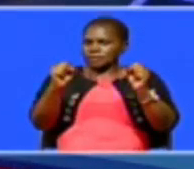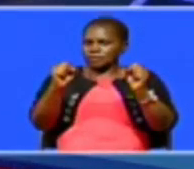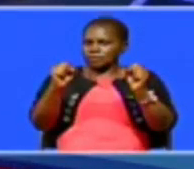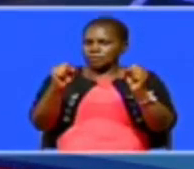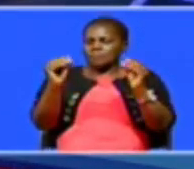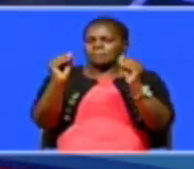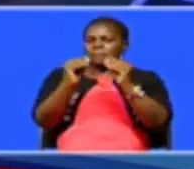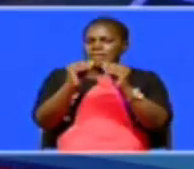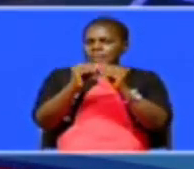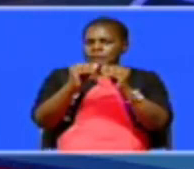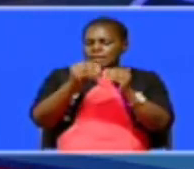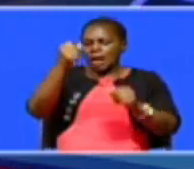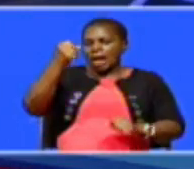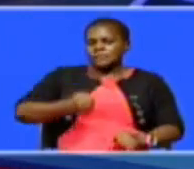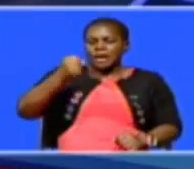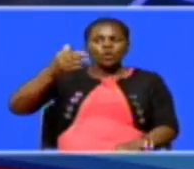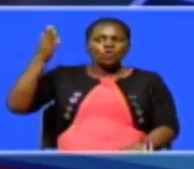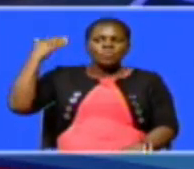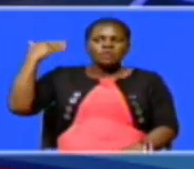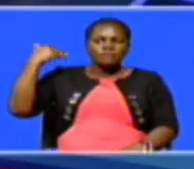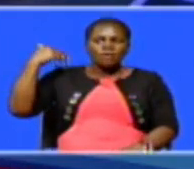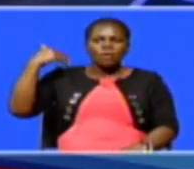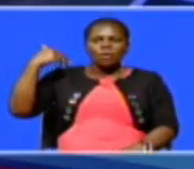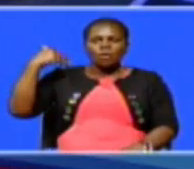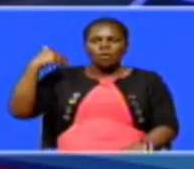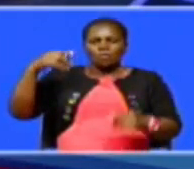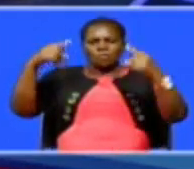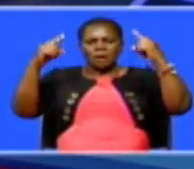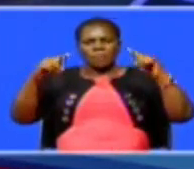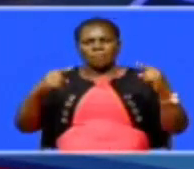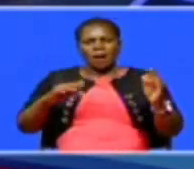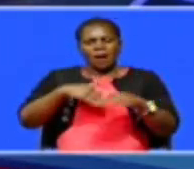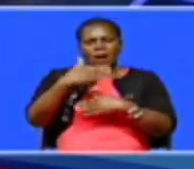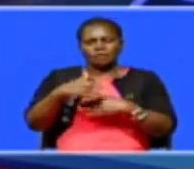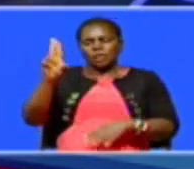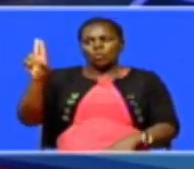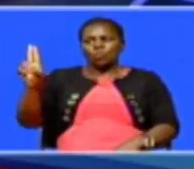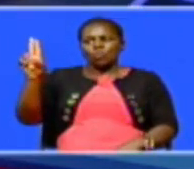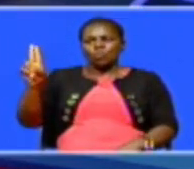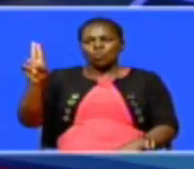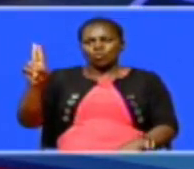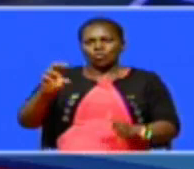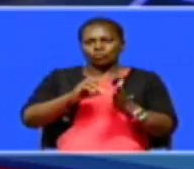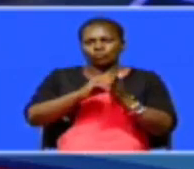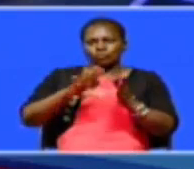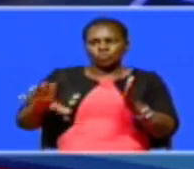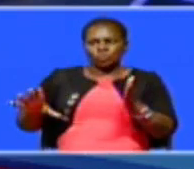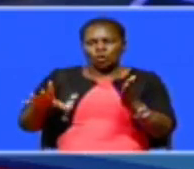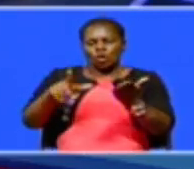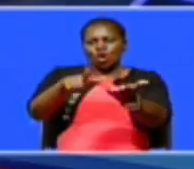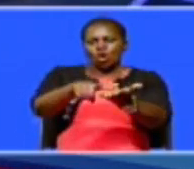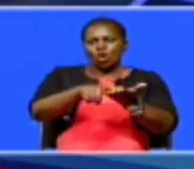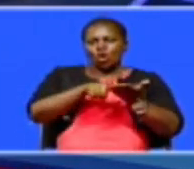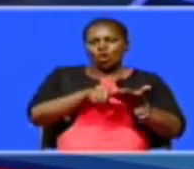ya mkutano ulioandaliwa Kajiado awali ambao ulizaa matunda baada ya Kenyatta Rais kufutilia mbali deni la